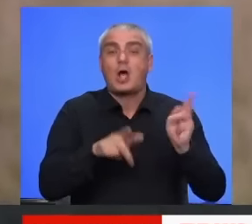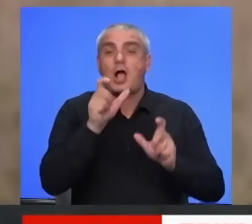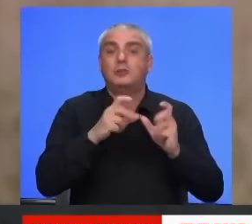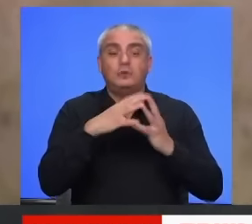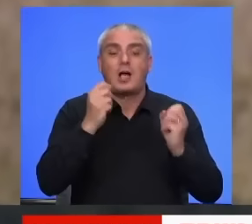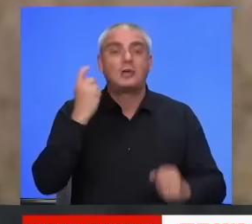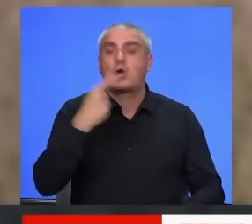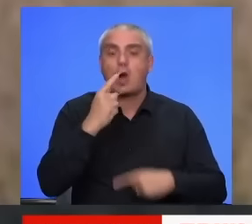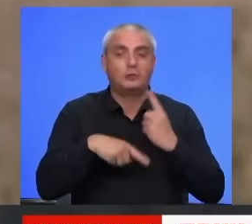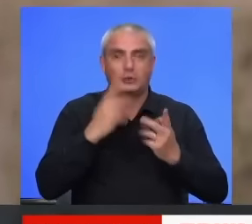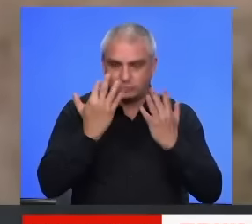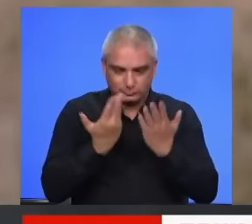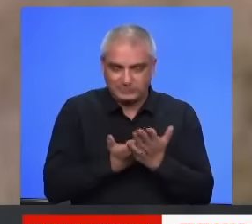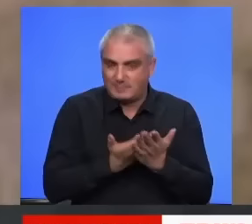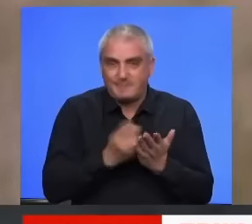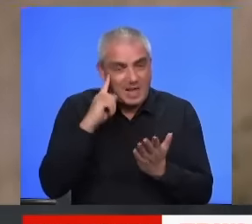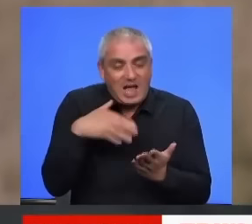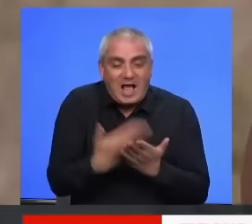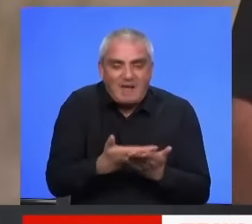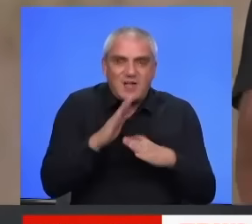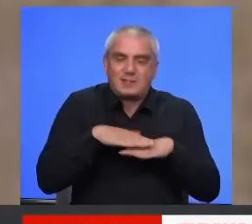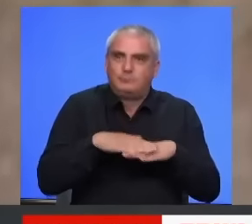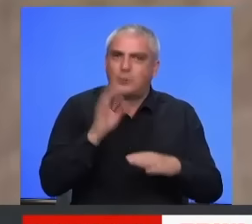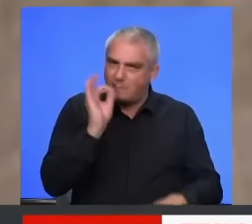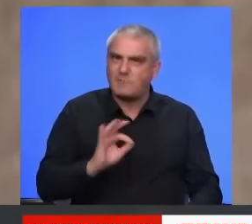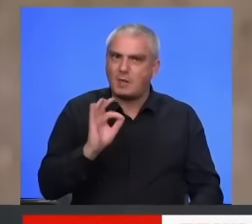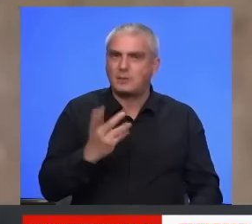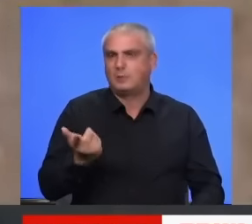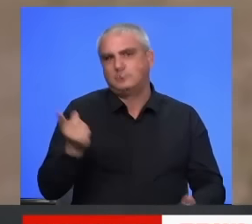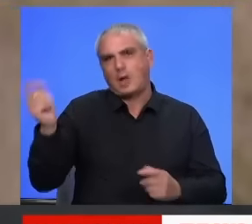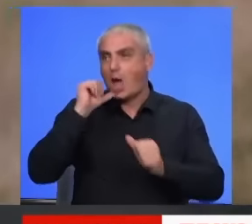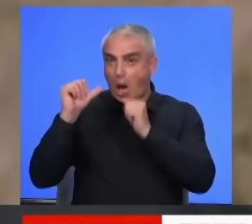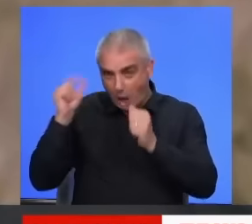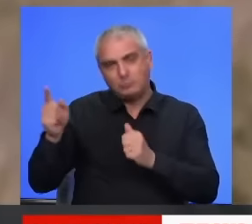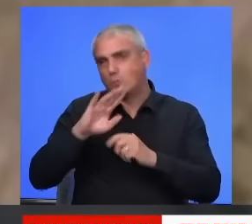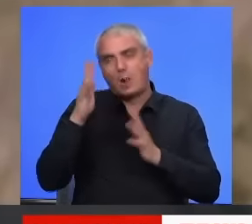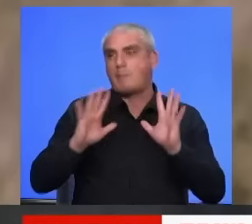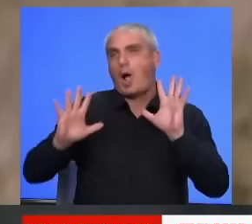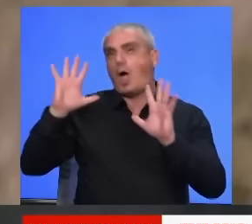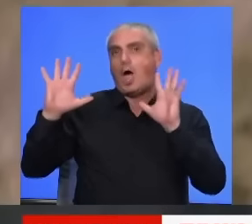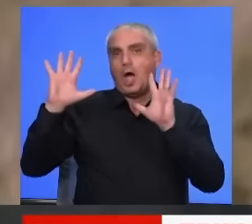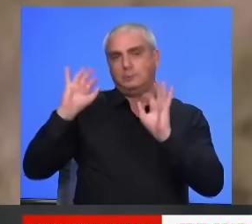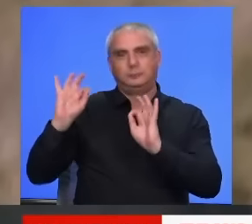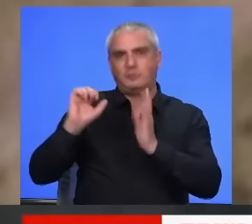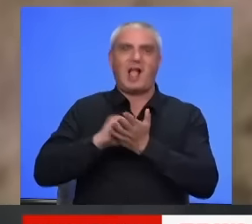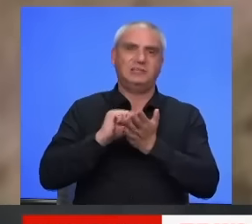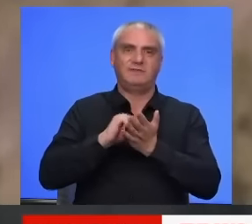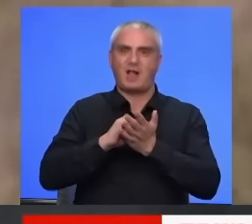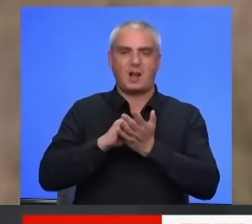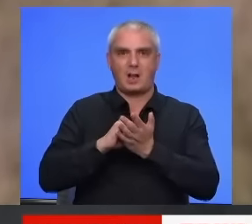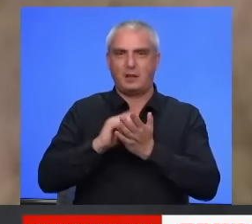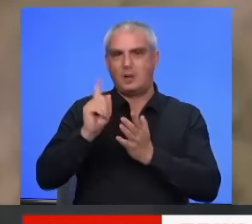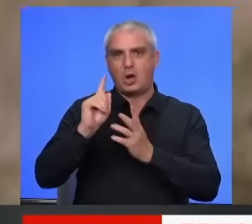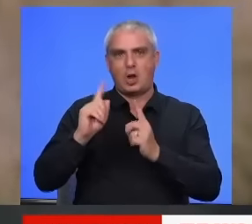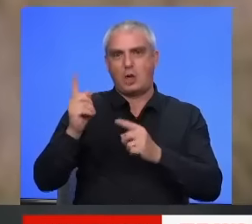כל שנה, יש מספרים, יש חוות דעת. ובכל זאת, התינוק צורח, אז כולם עומדים דום, כדי שחס וחלילה זה לא